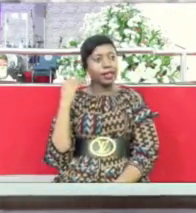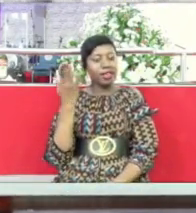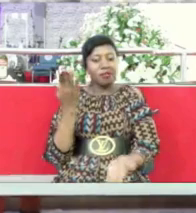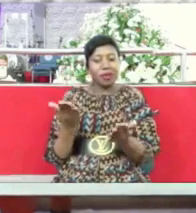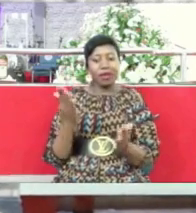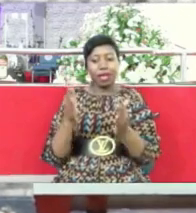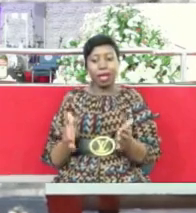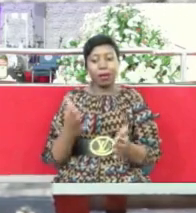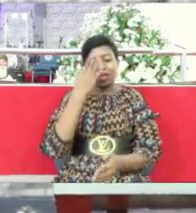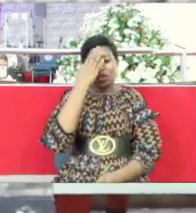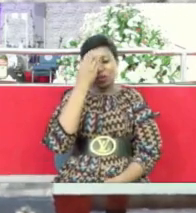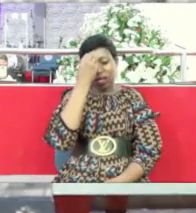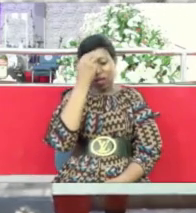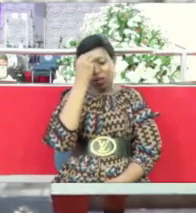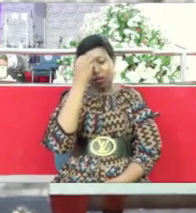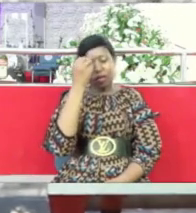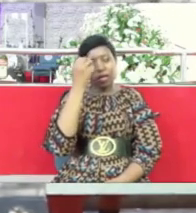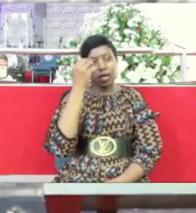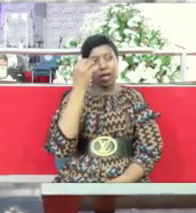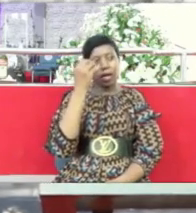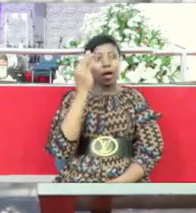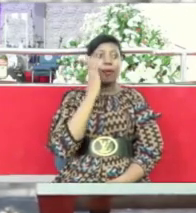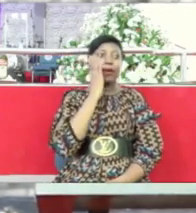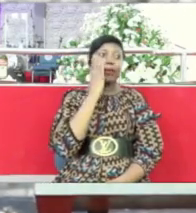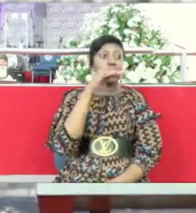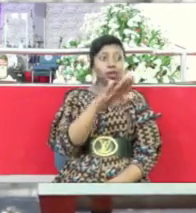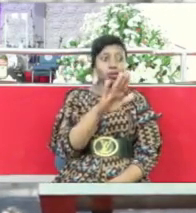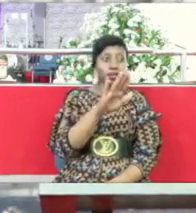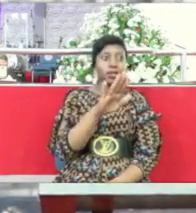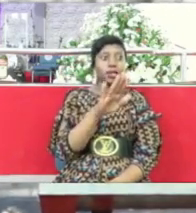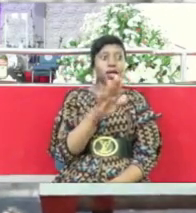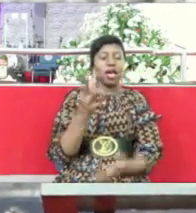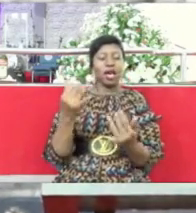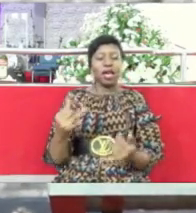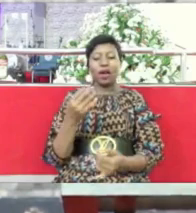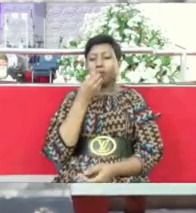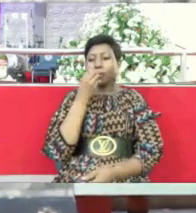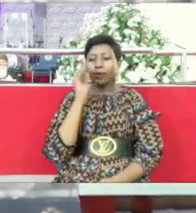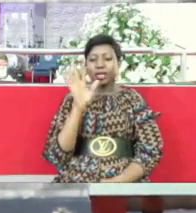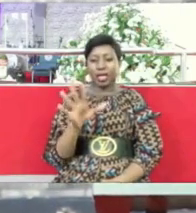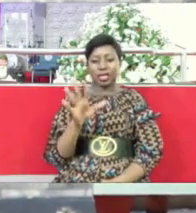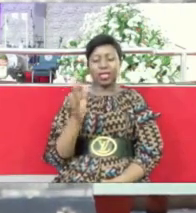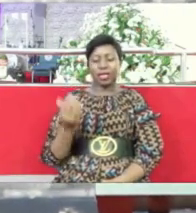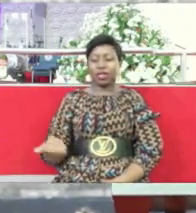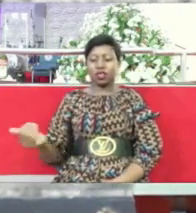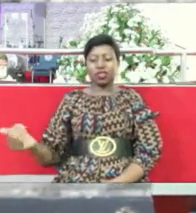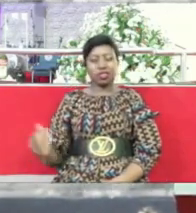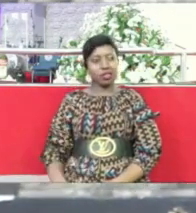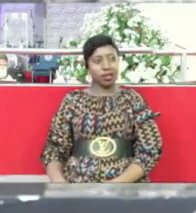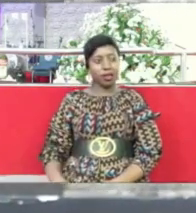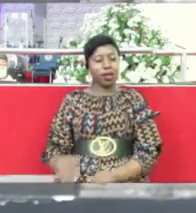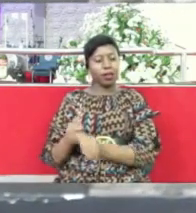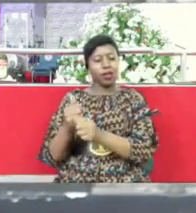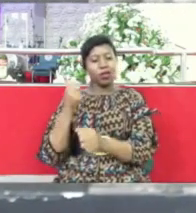And they were annoyed. Na walikuwa amekasirishwa na mama yako. And they were annoyed by the mother. Kwa hivyo analaani watoto. So he was cursing. Si ukatae useme